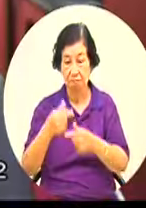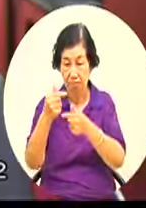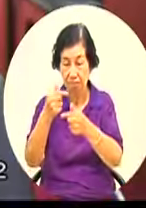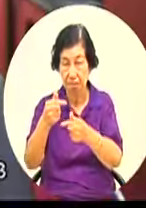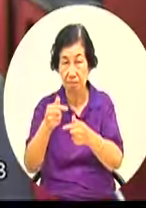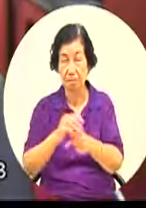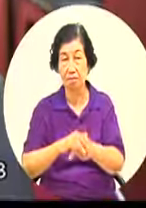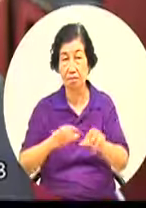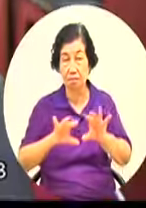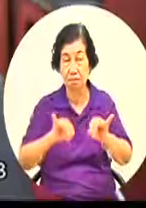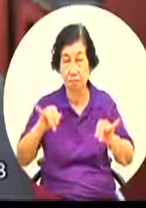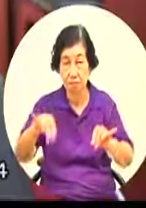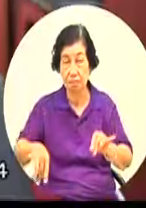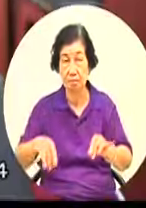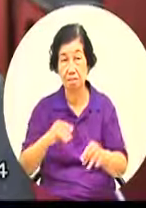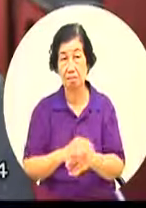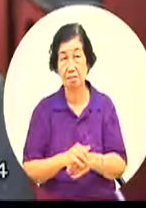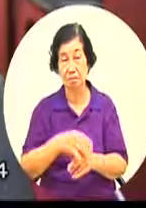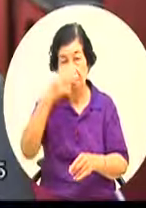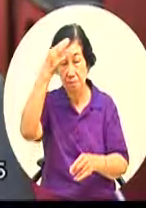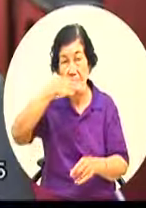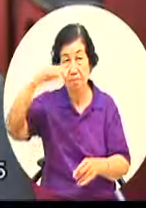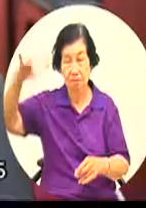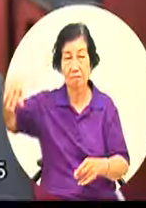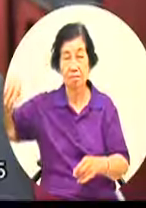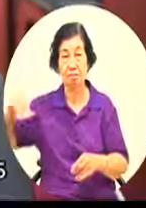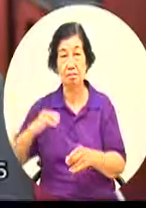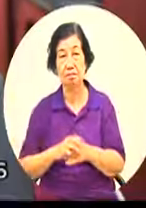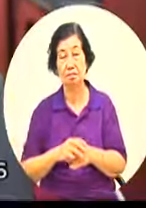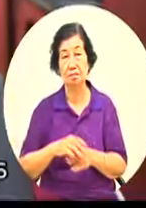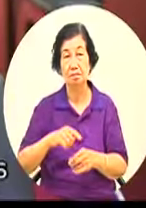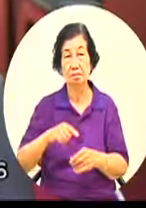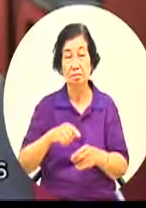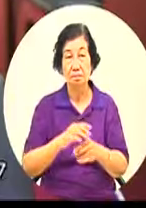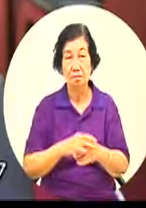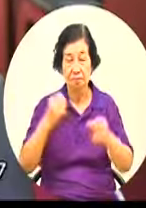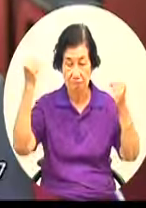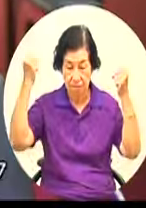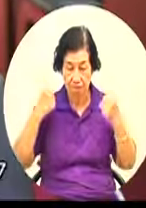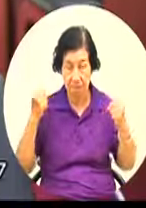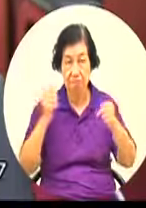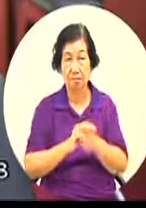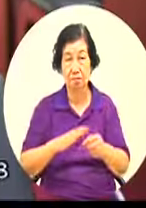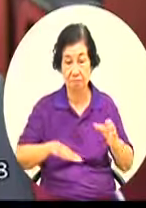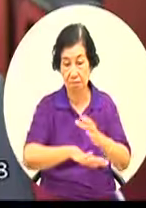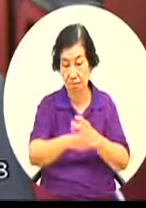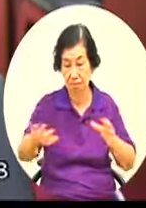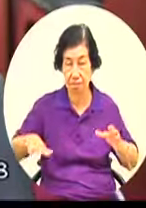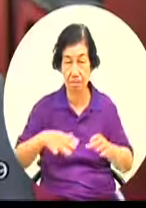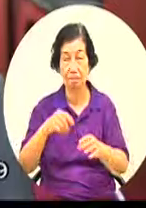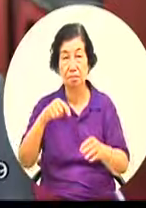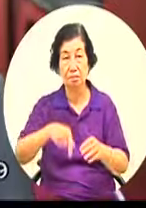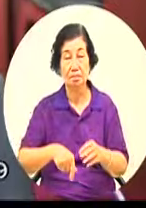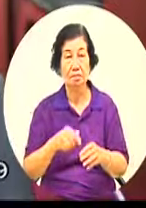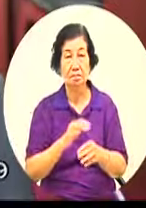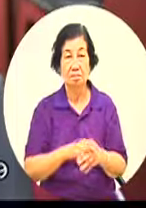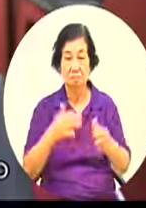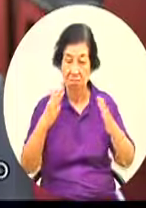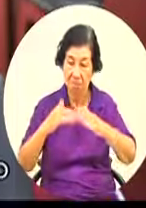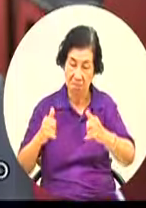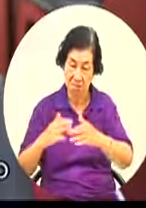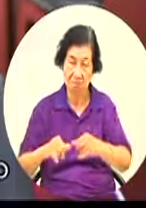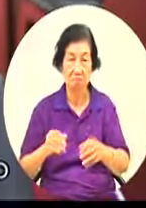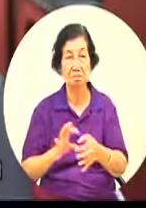这是唯二哦。凤山体育场是国际标准二级的标准哦，那你们把它拆掉，不晓得干嘛？我不晓得局长您知不知